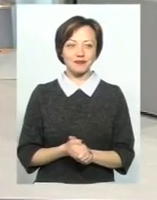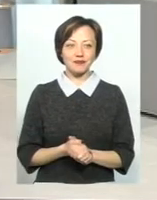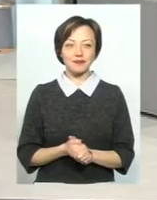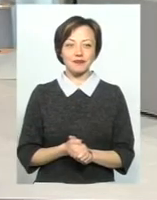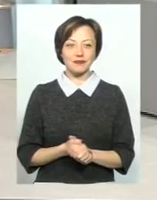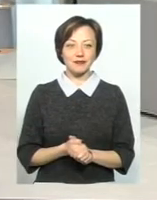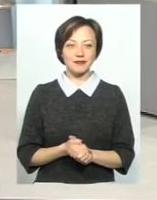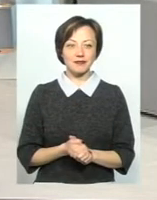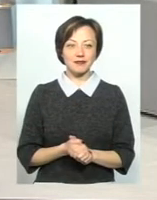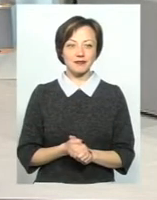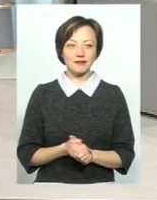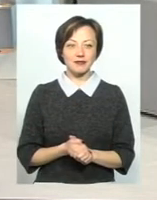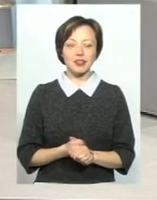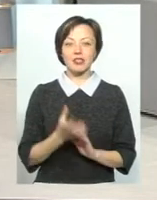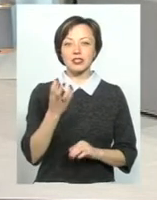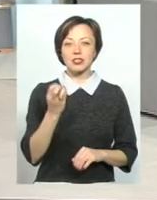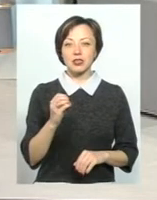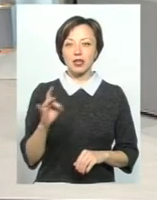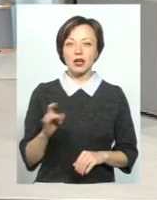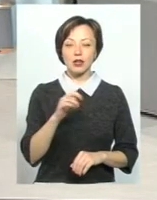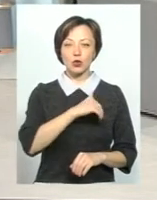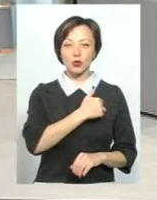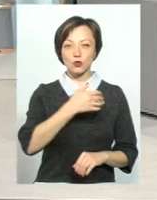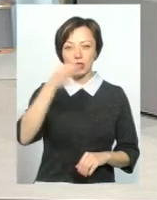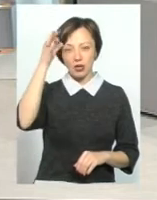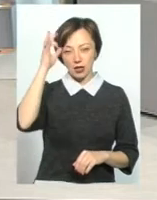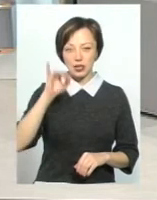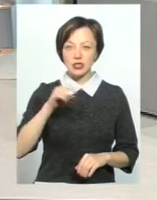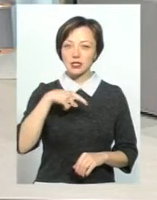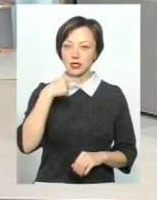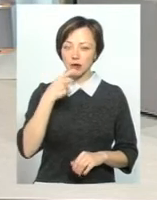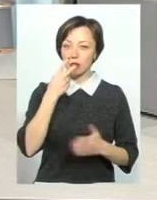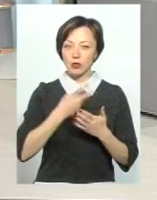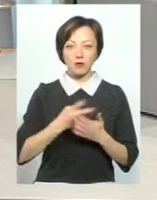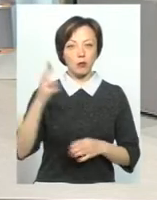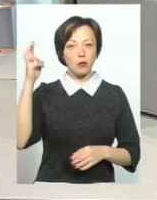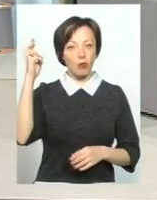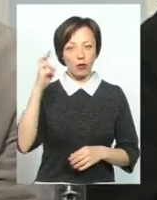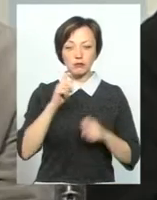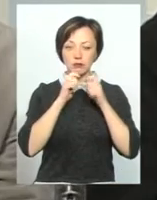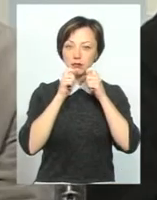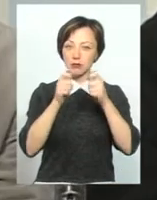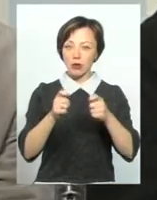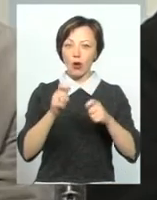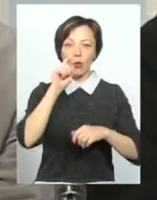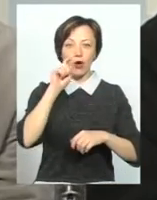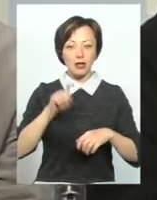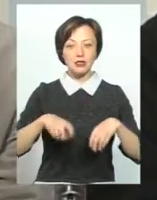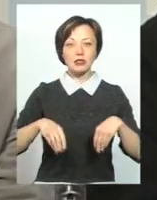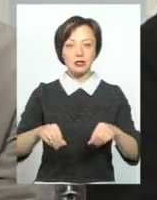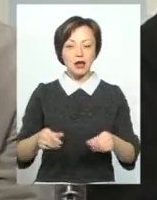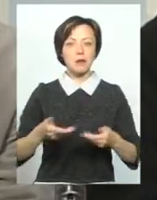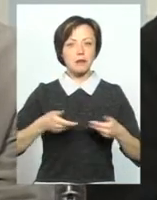хочеться згадати і сказати, от подивіться, Бог нагородив Україну землею. Ми знаємо, де